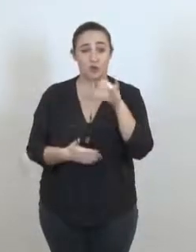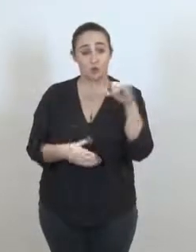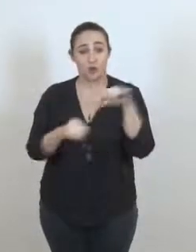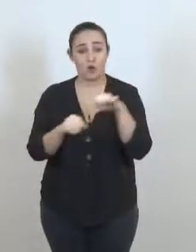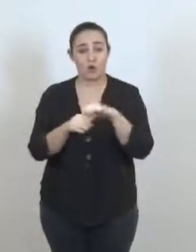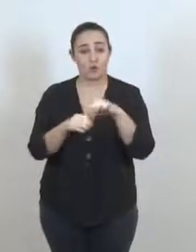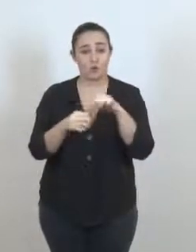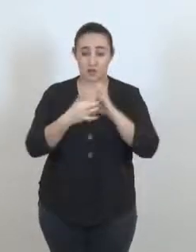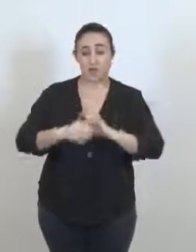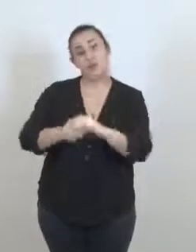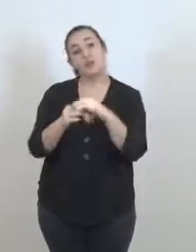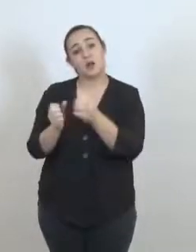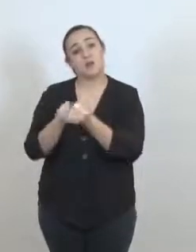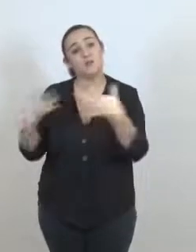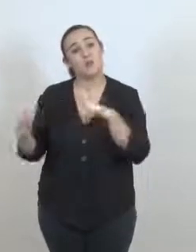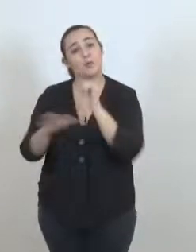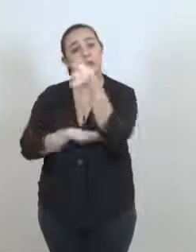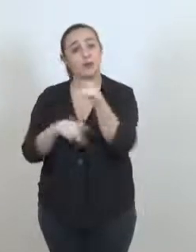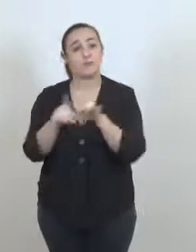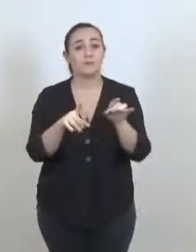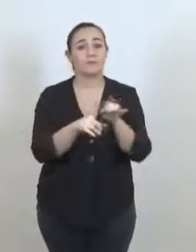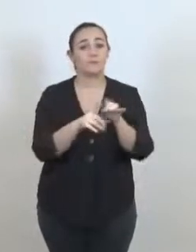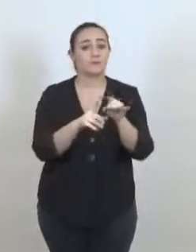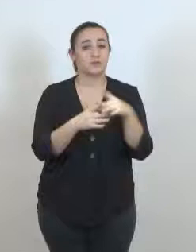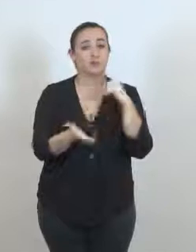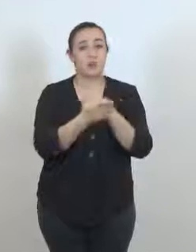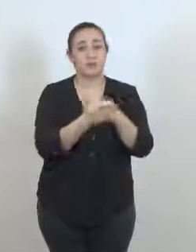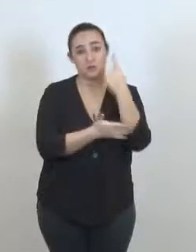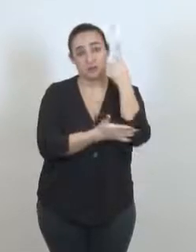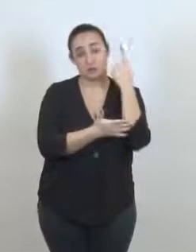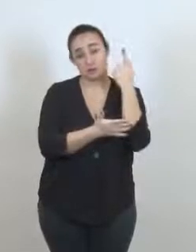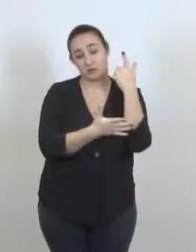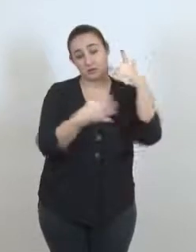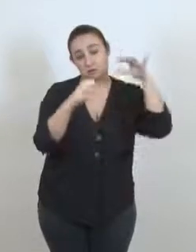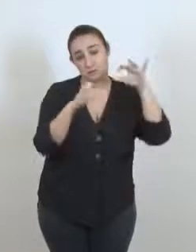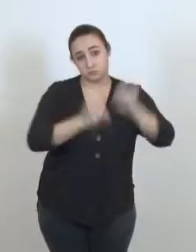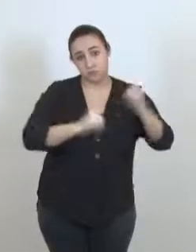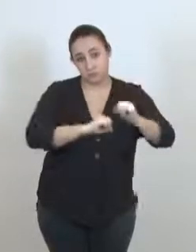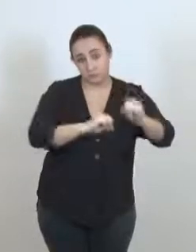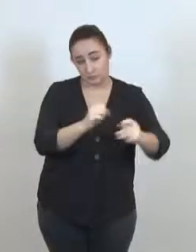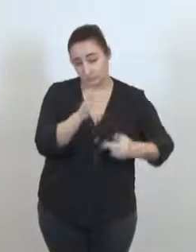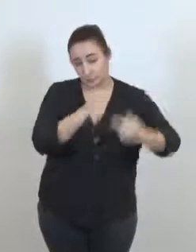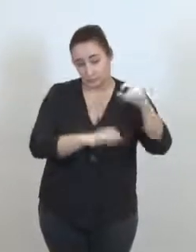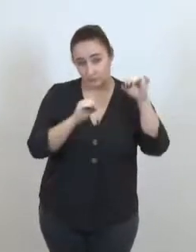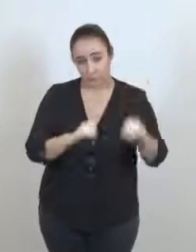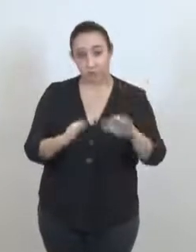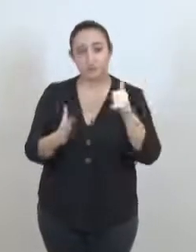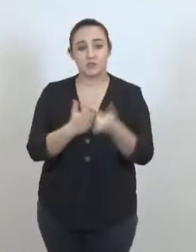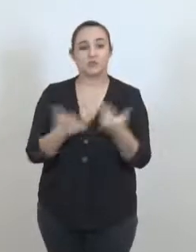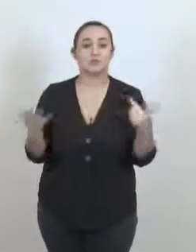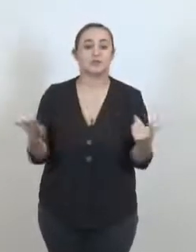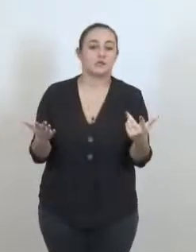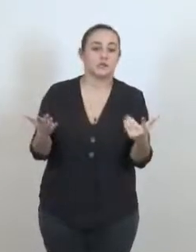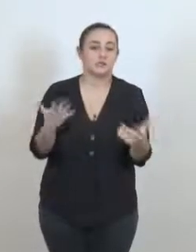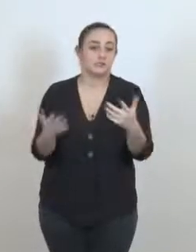développement durable et de gain de pouvoir d'achat pour les ménages. Alors après recherche, effectivement, on peut constater qu'installer un boîtier de conversion pour environ 300 à